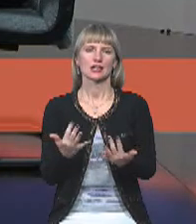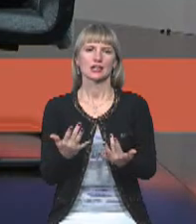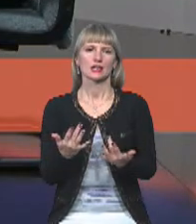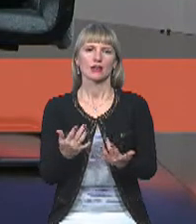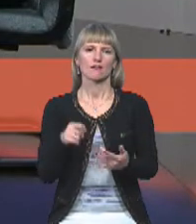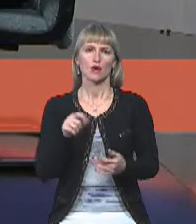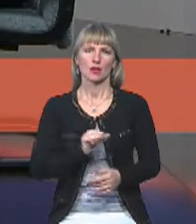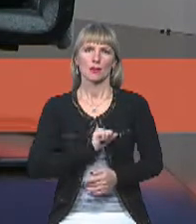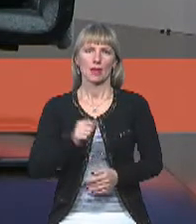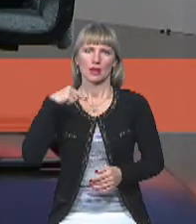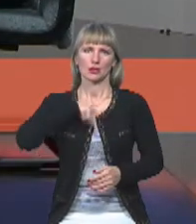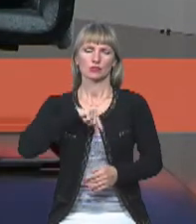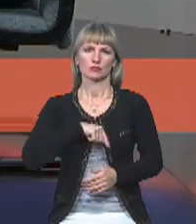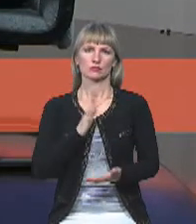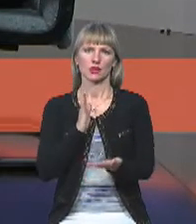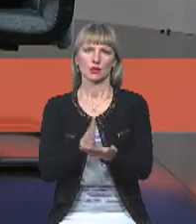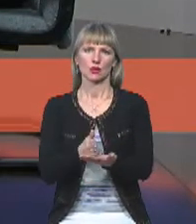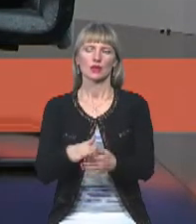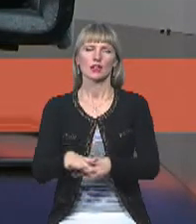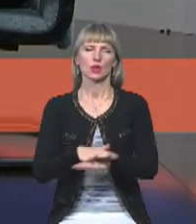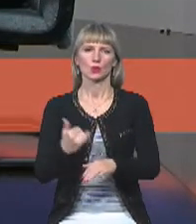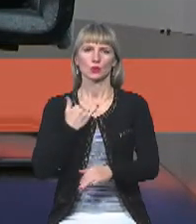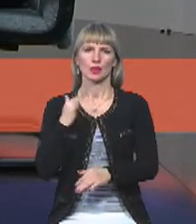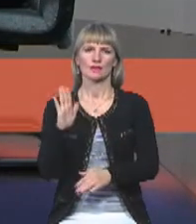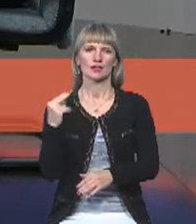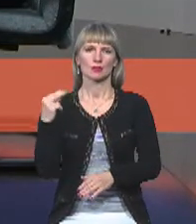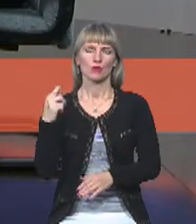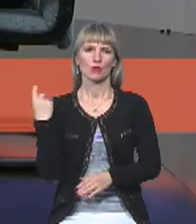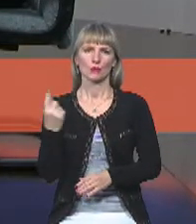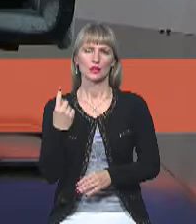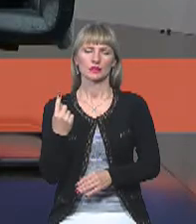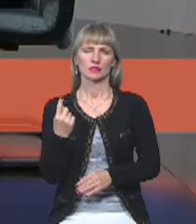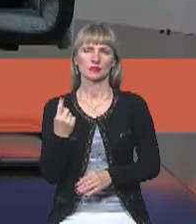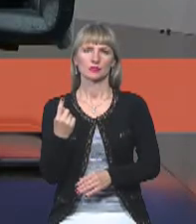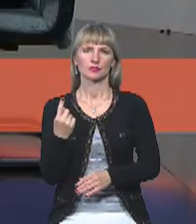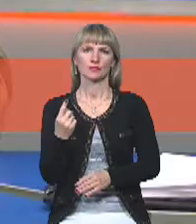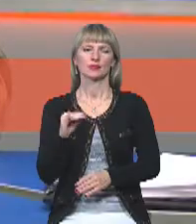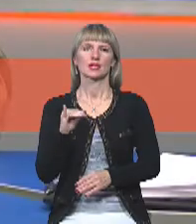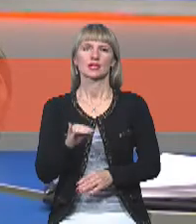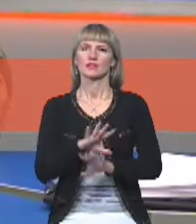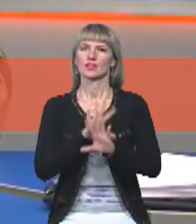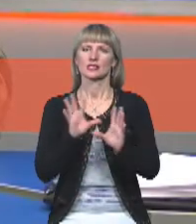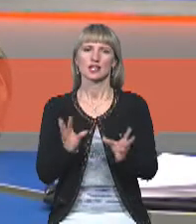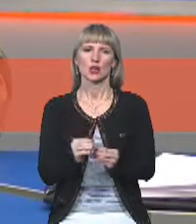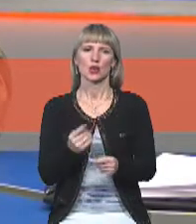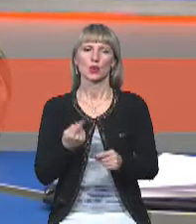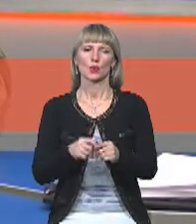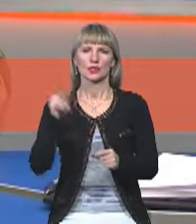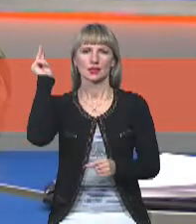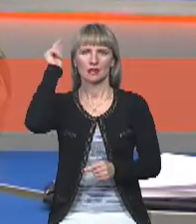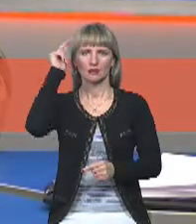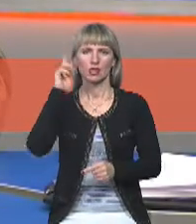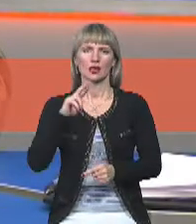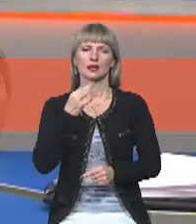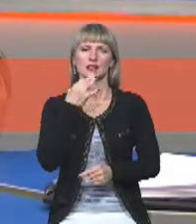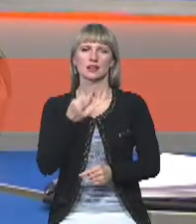патріотично настроєний народ у нас в Запорізькій області. І взагалі, оці ось навчання, як